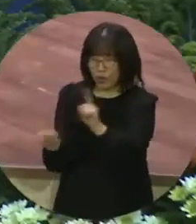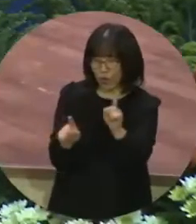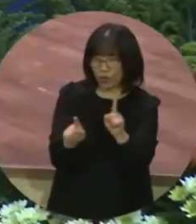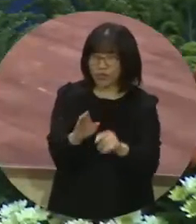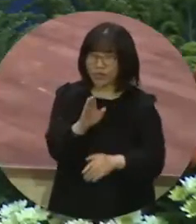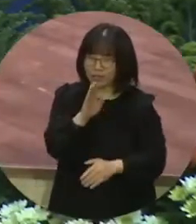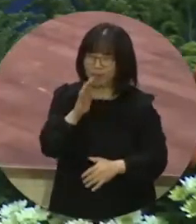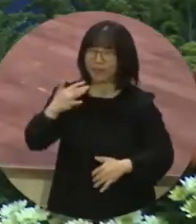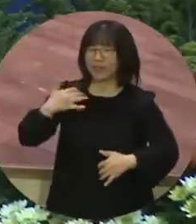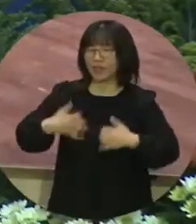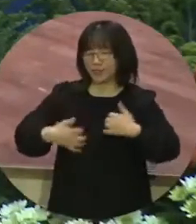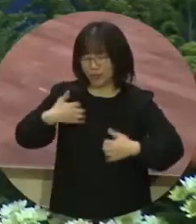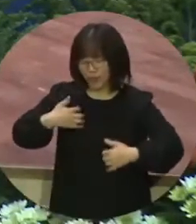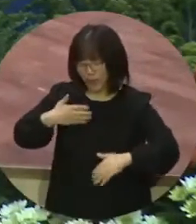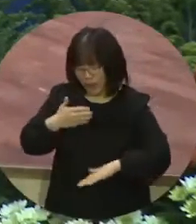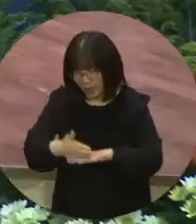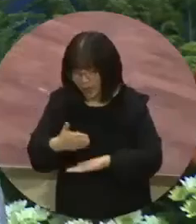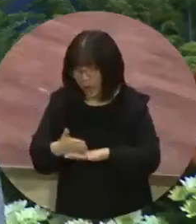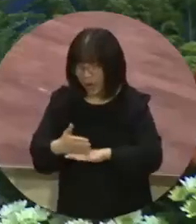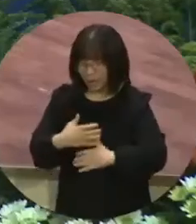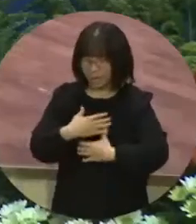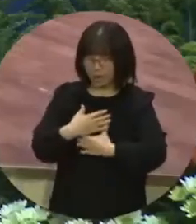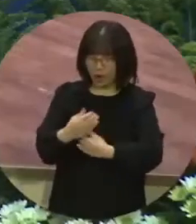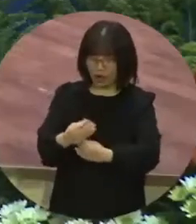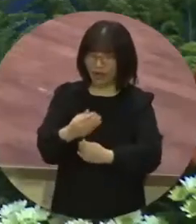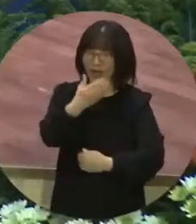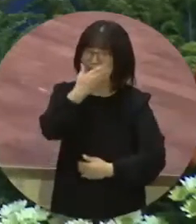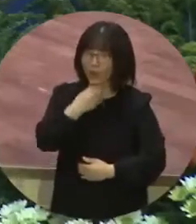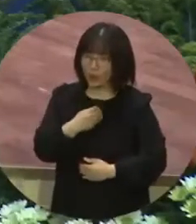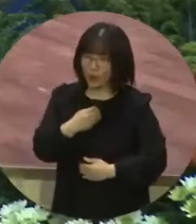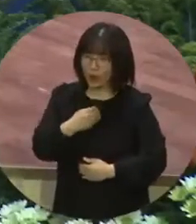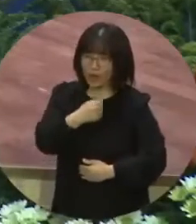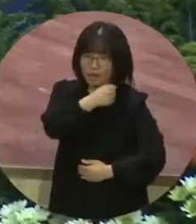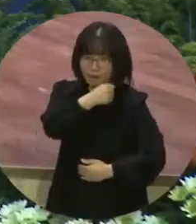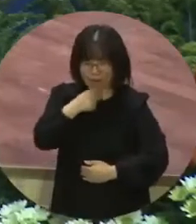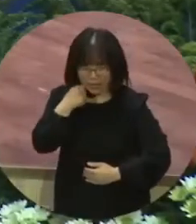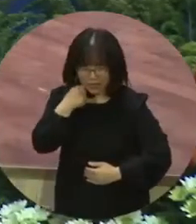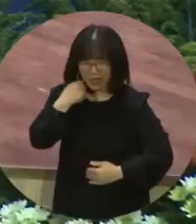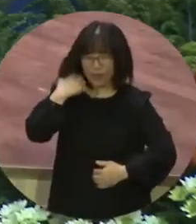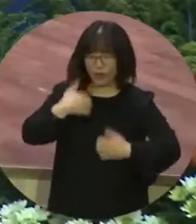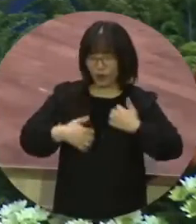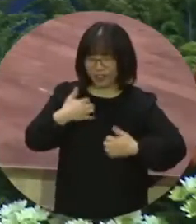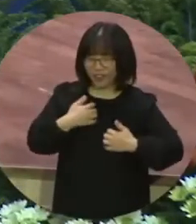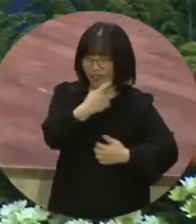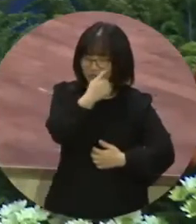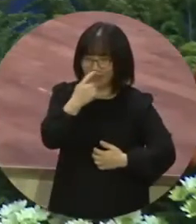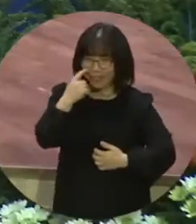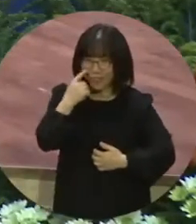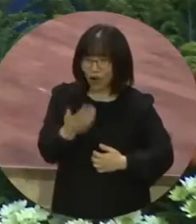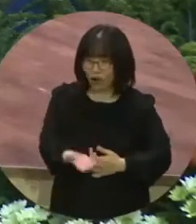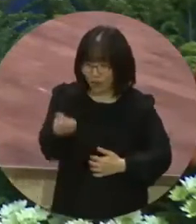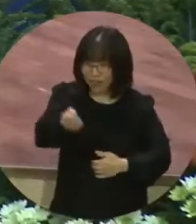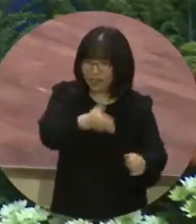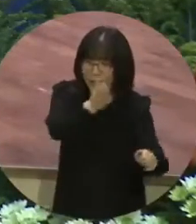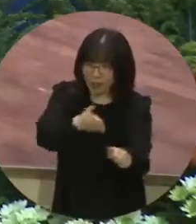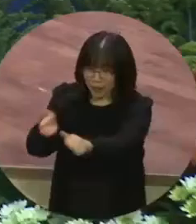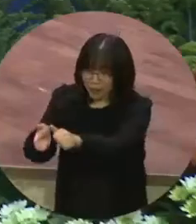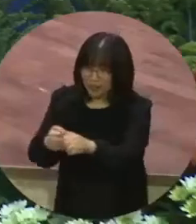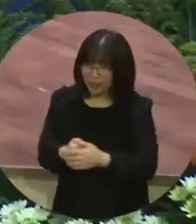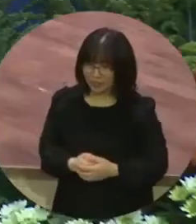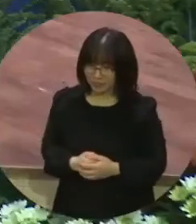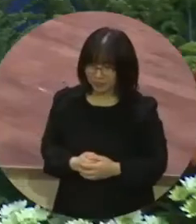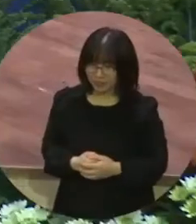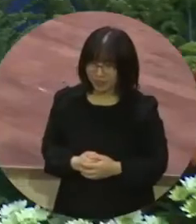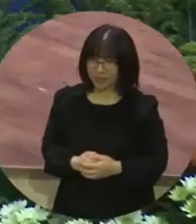기쁨, 참 감사, 참 평안, 참 행복을 맛보고 누리는 증거 있기를 제물로 축복합니다. 그럼